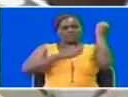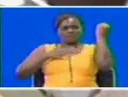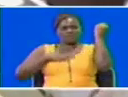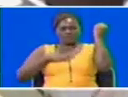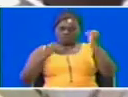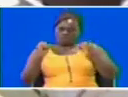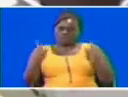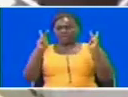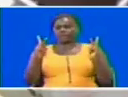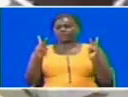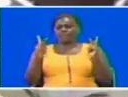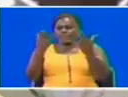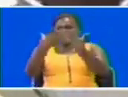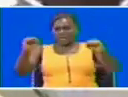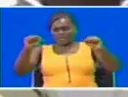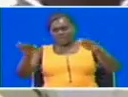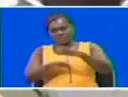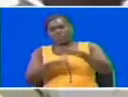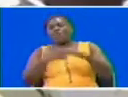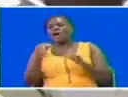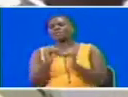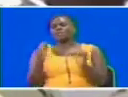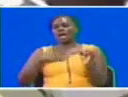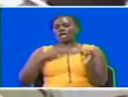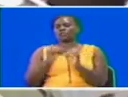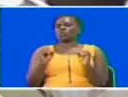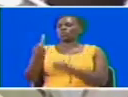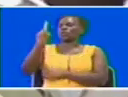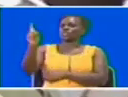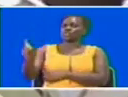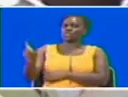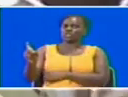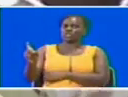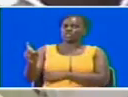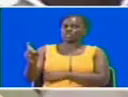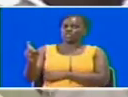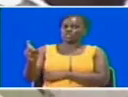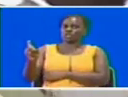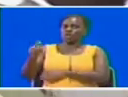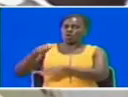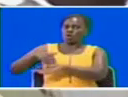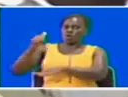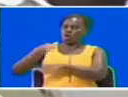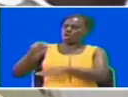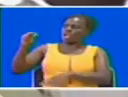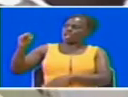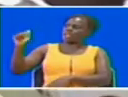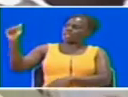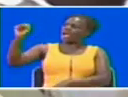basi, rais na deputy amutaki sisi. Je, tuite kiongozi wa NASA kuja